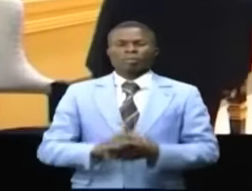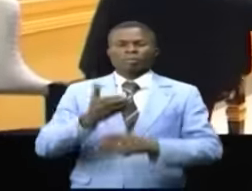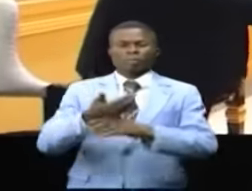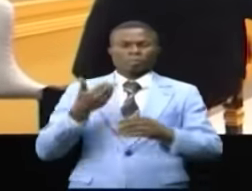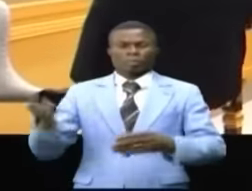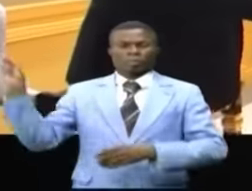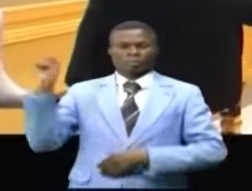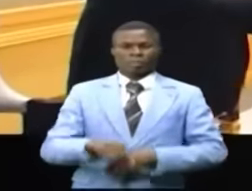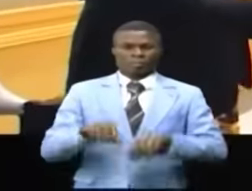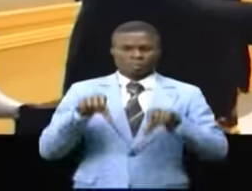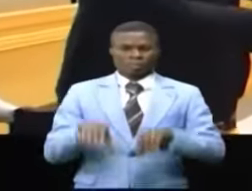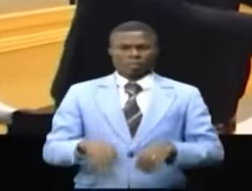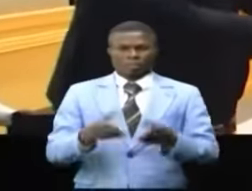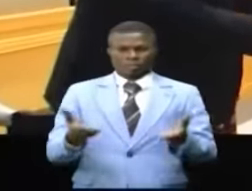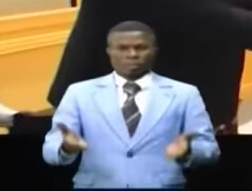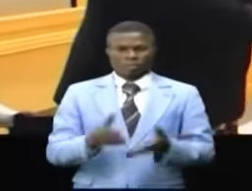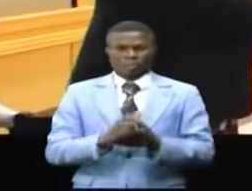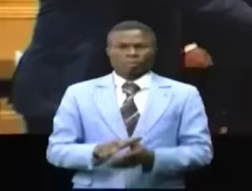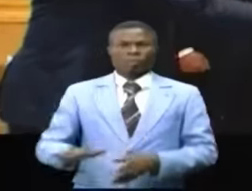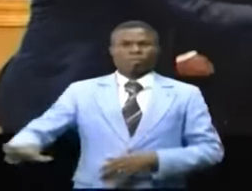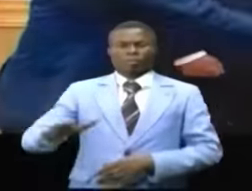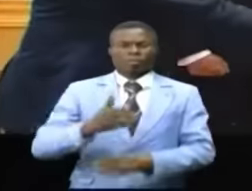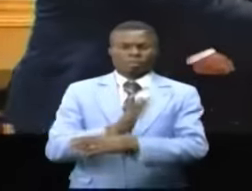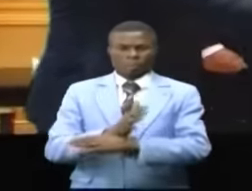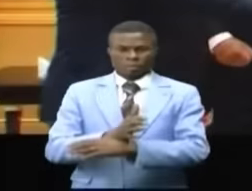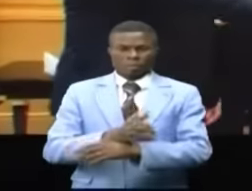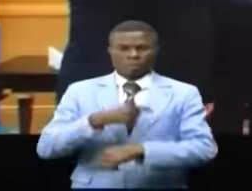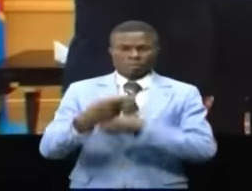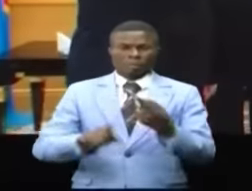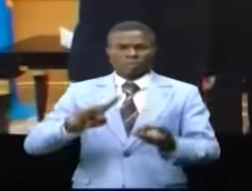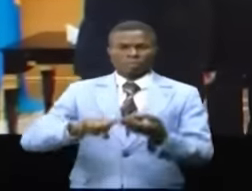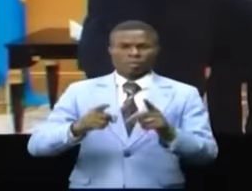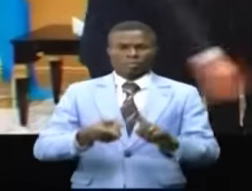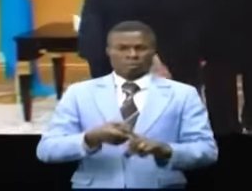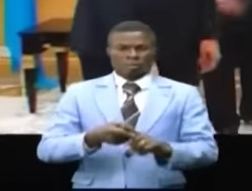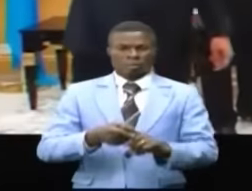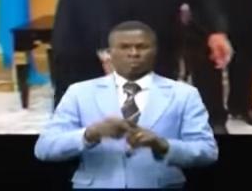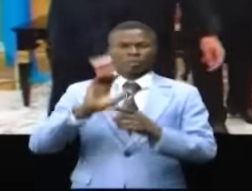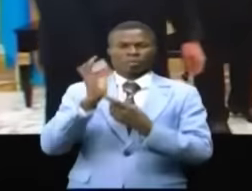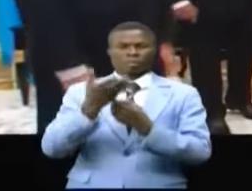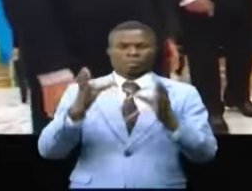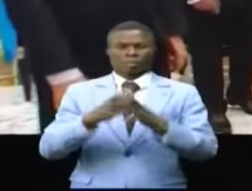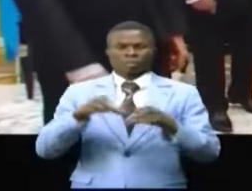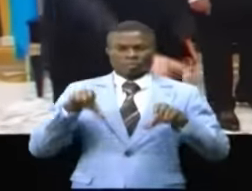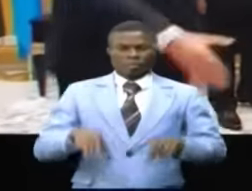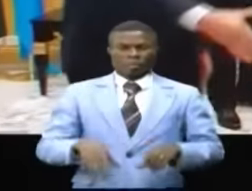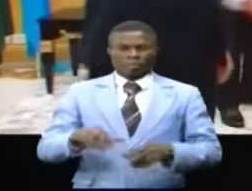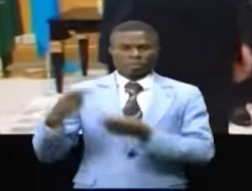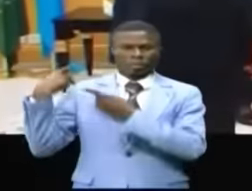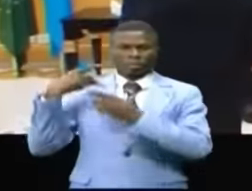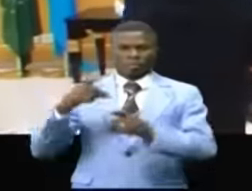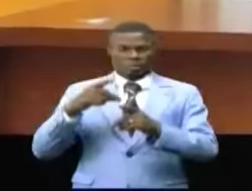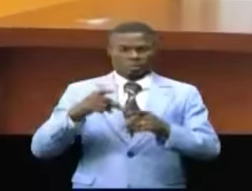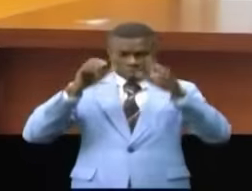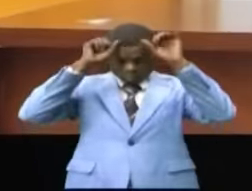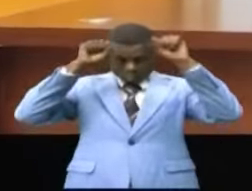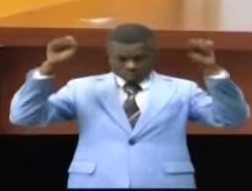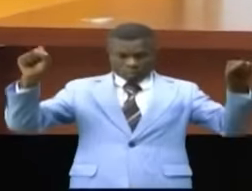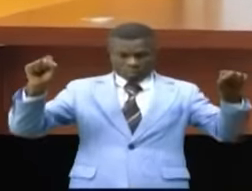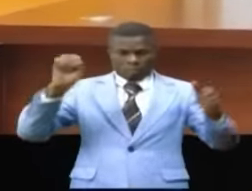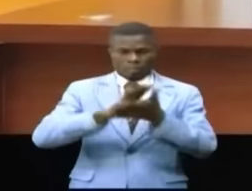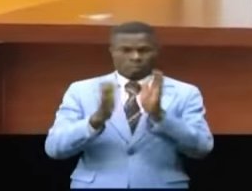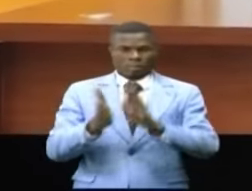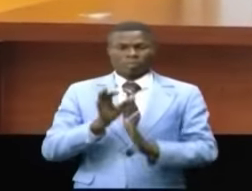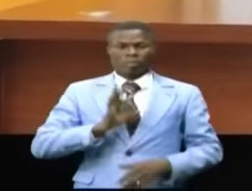en RDC. L'Allemagne avait repris la coopération structurelle avec la RDC depuis l'accession à la magistrature